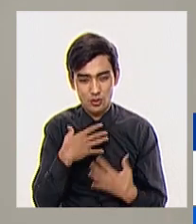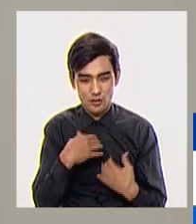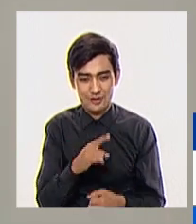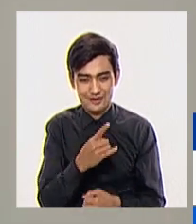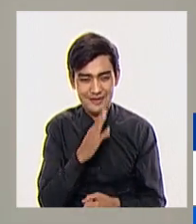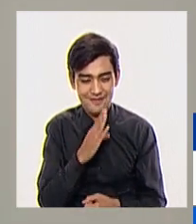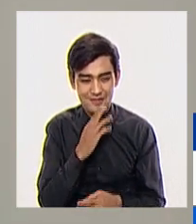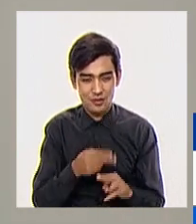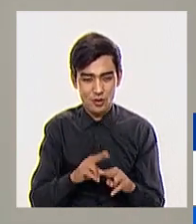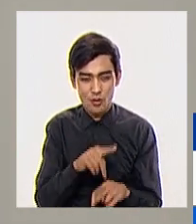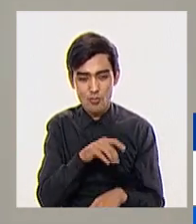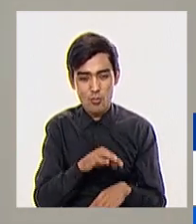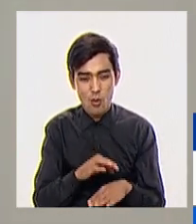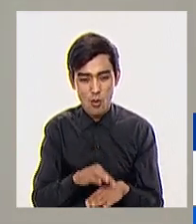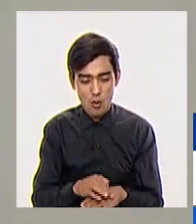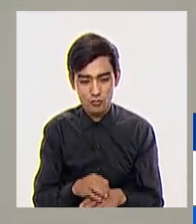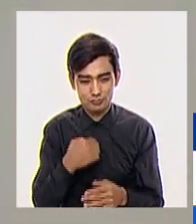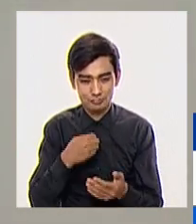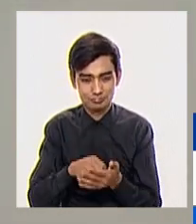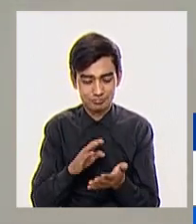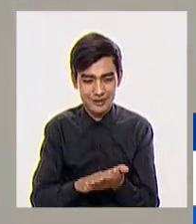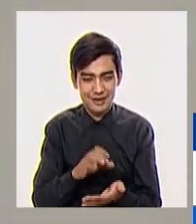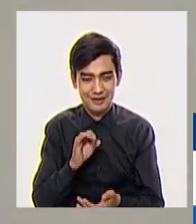о здоровой девочке. Якобы она болеет. И